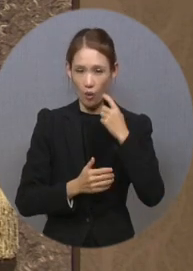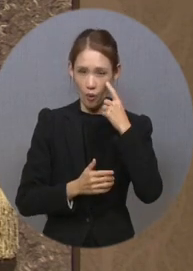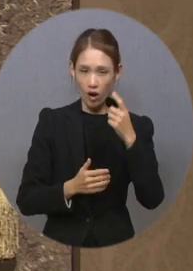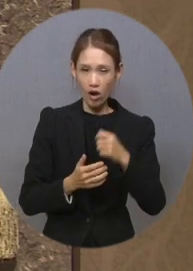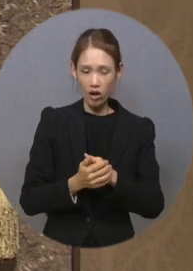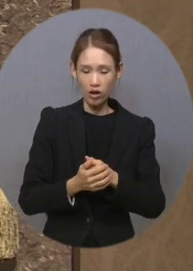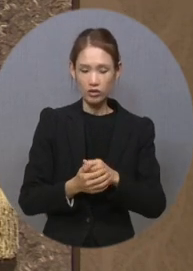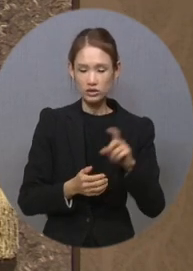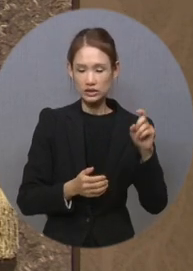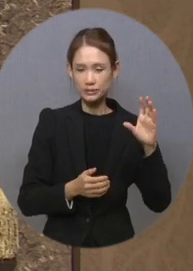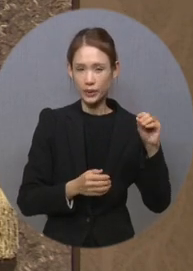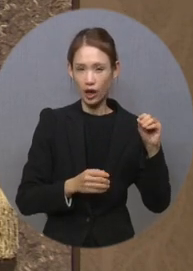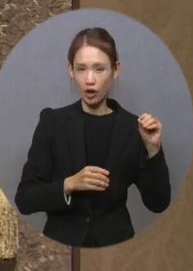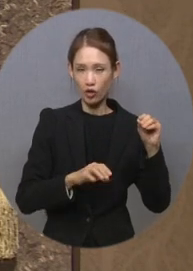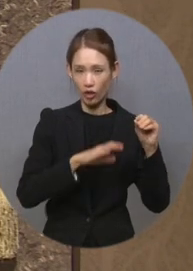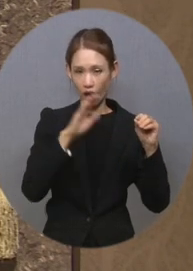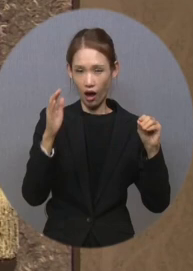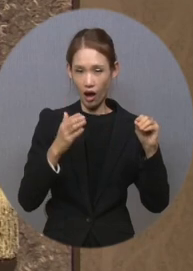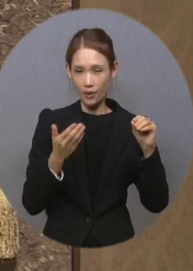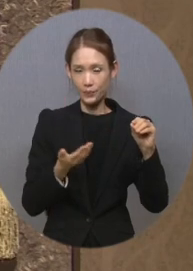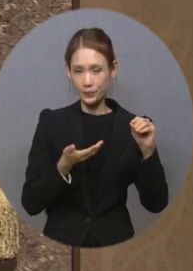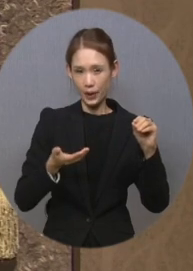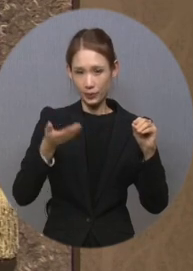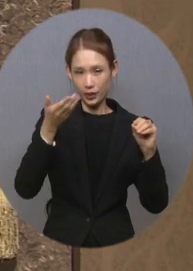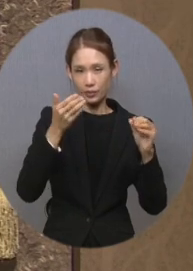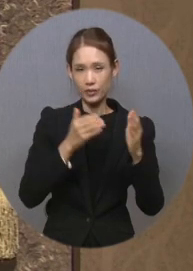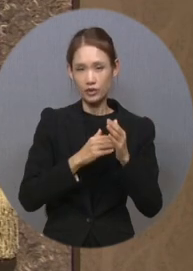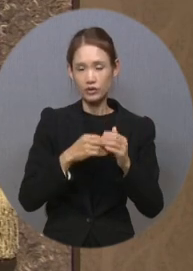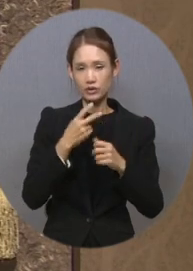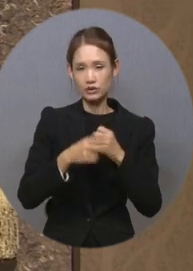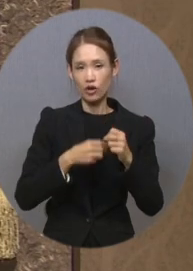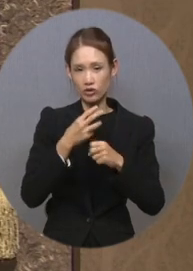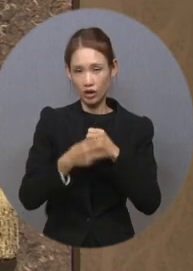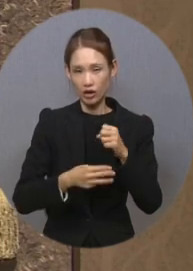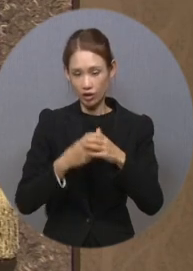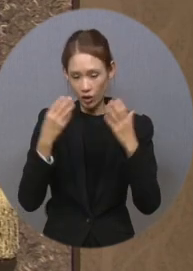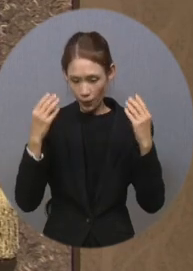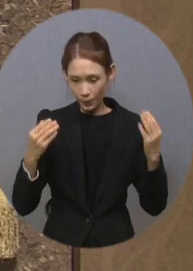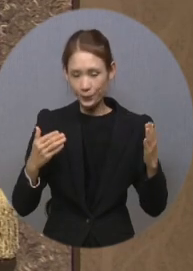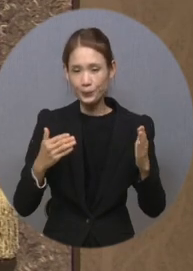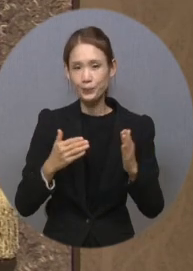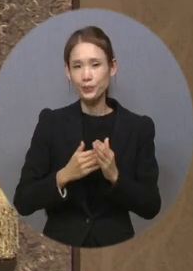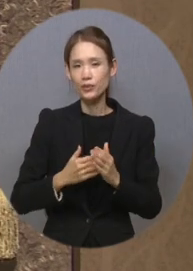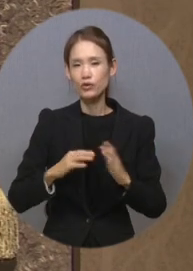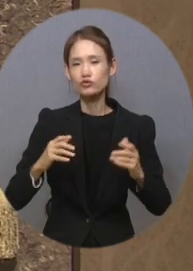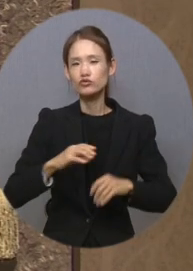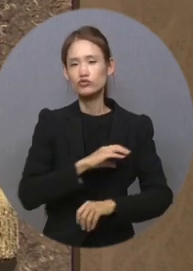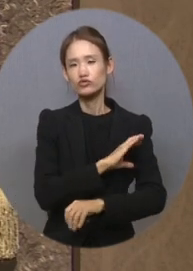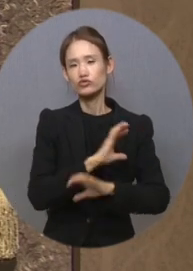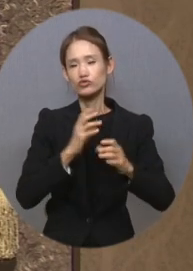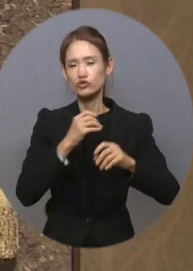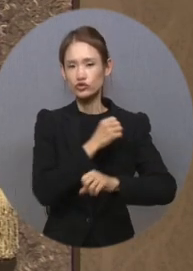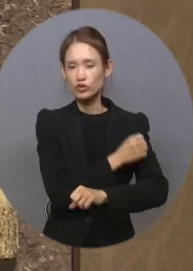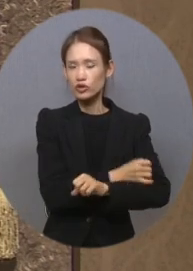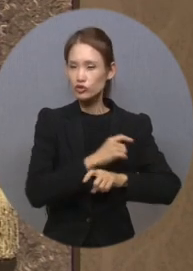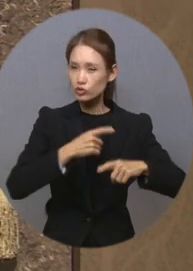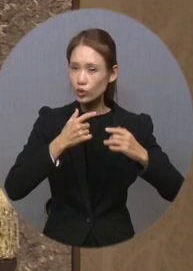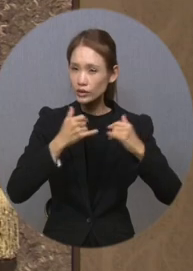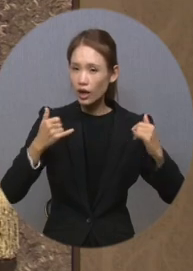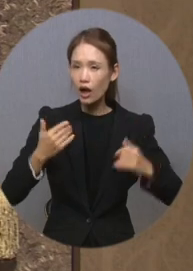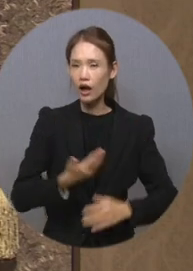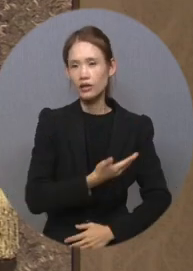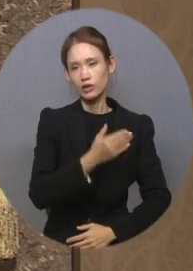10만 원까지 월 10만 원까지 맞췄습니다. 한 2, 3년에 걸쳐서 이제 다 그걸 완결해서 우리 국가 유공자분들께서